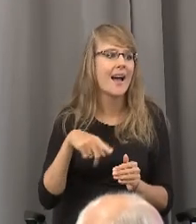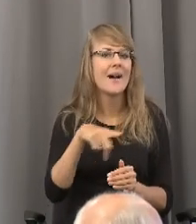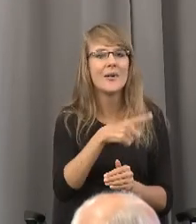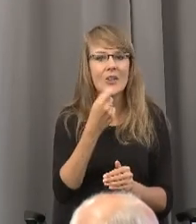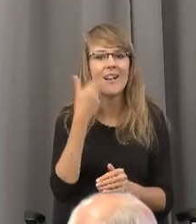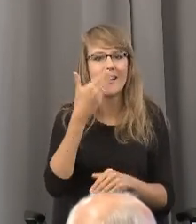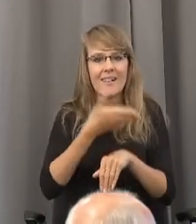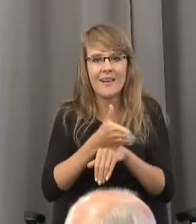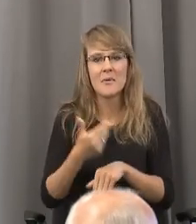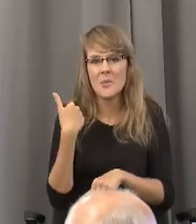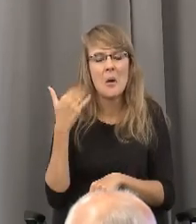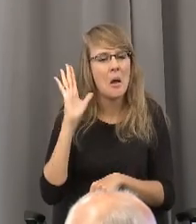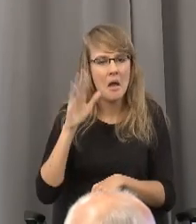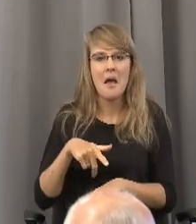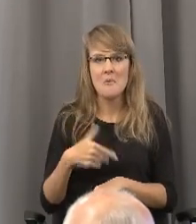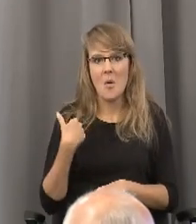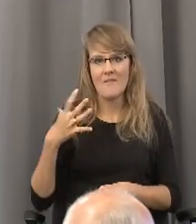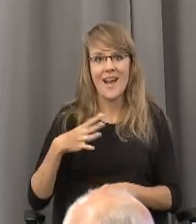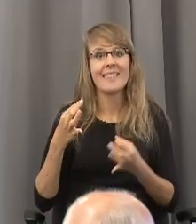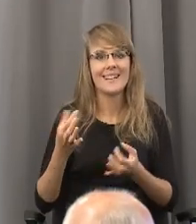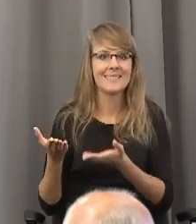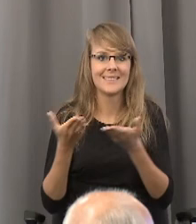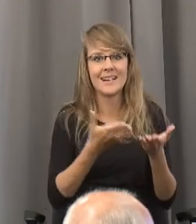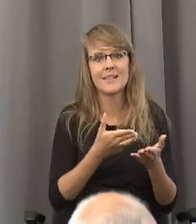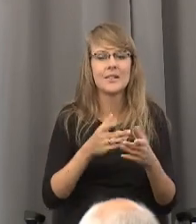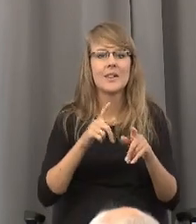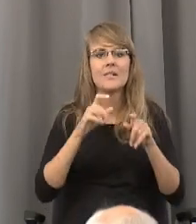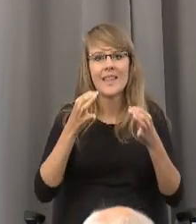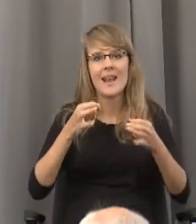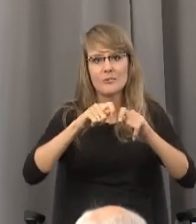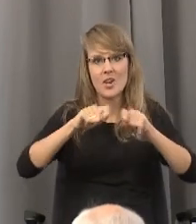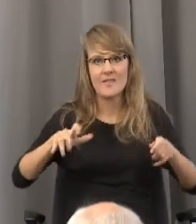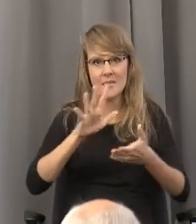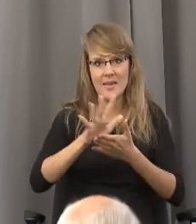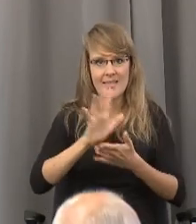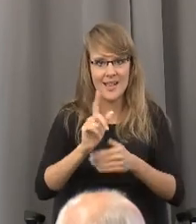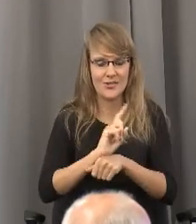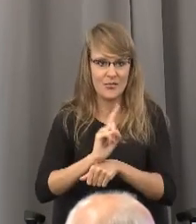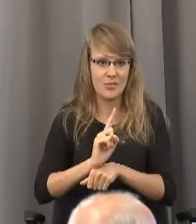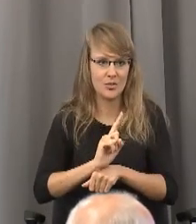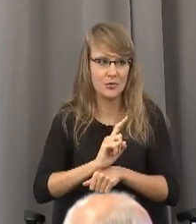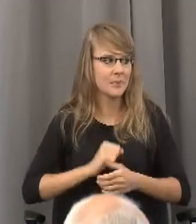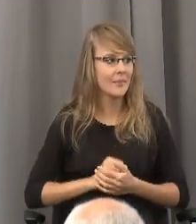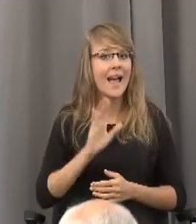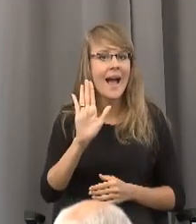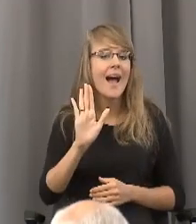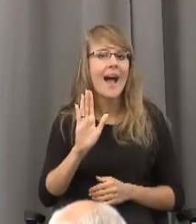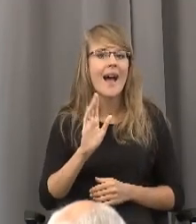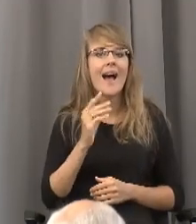warto. W związku z tym zapraszam państwa na 15-minutową tylko przerwę, ale chciałabym jeszcze